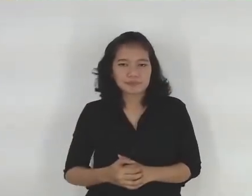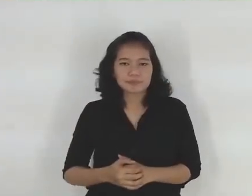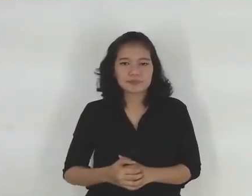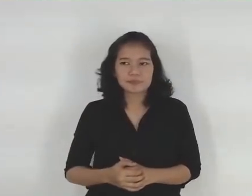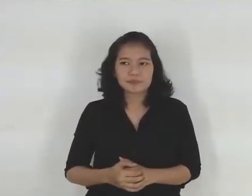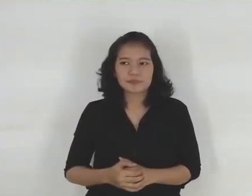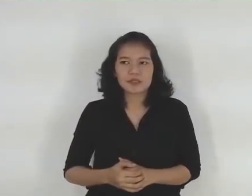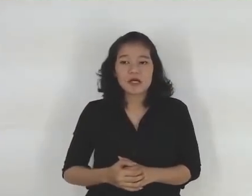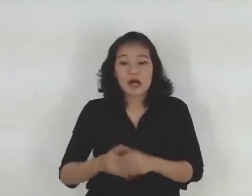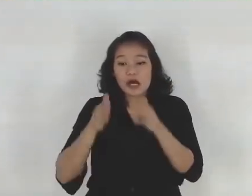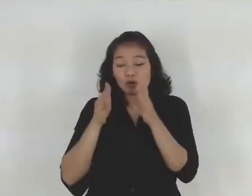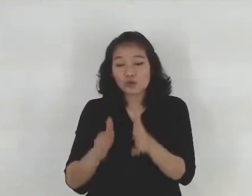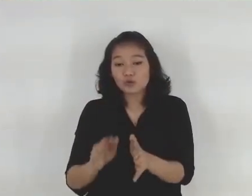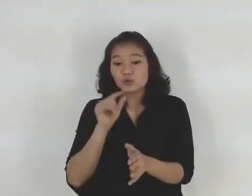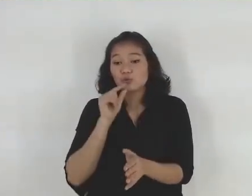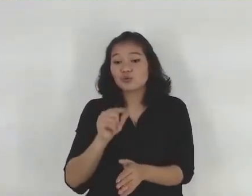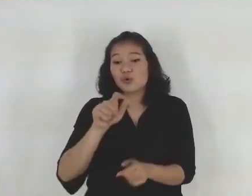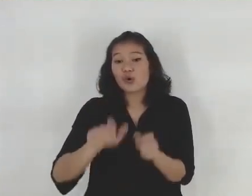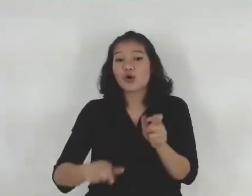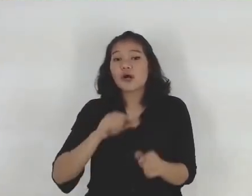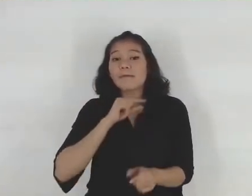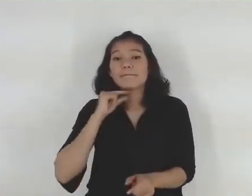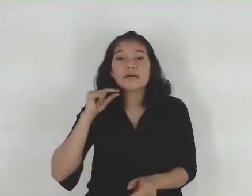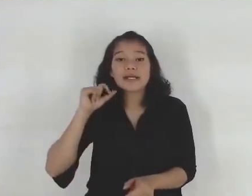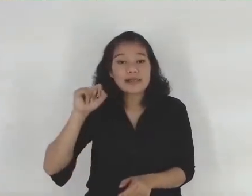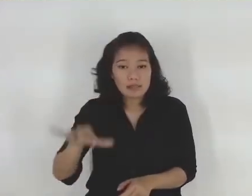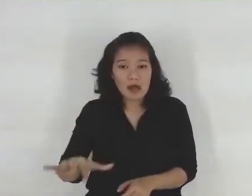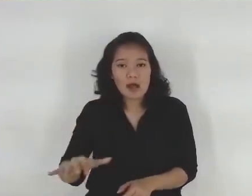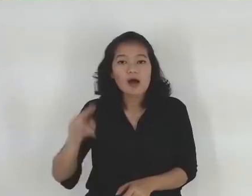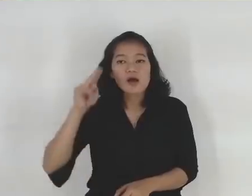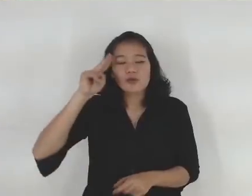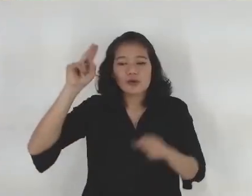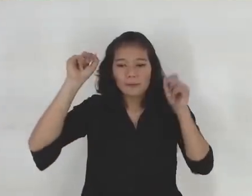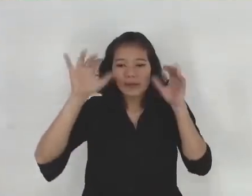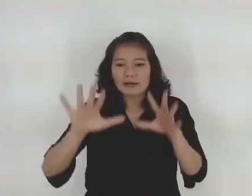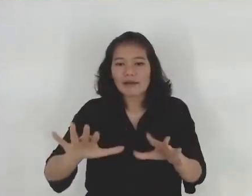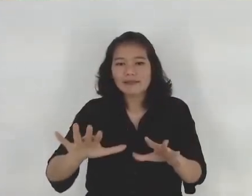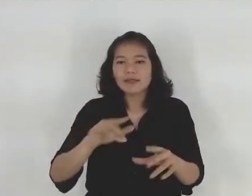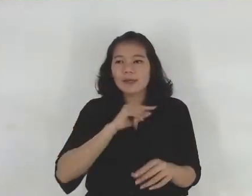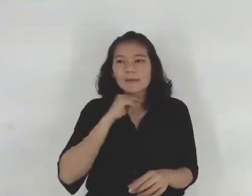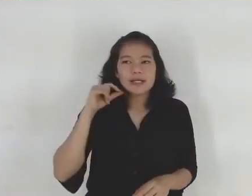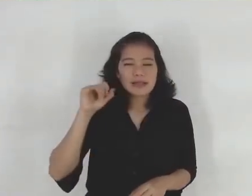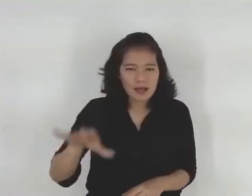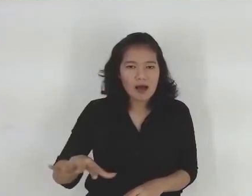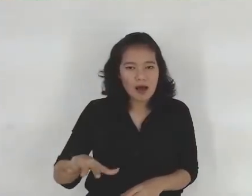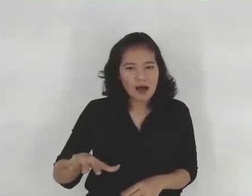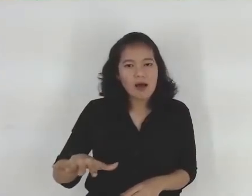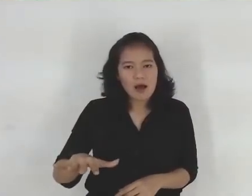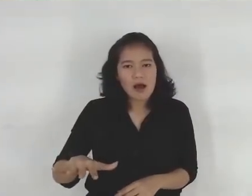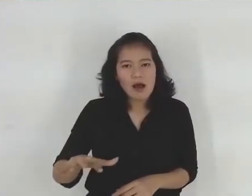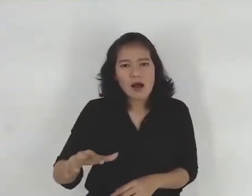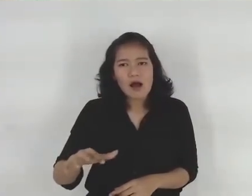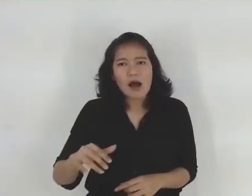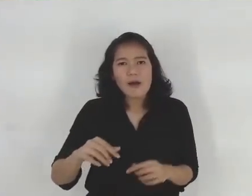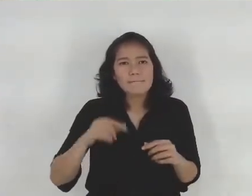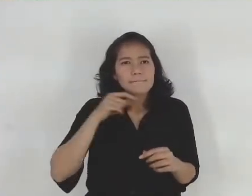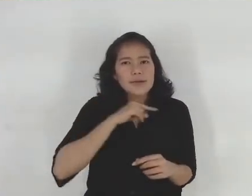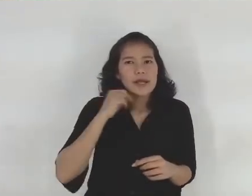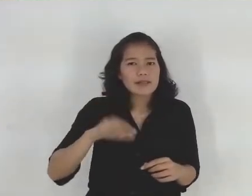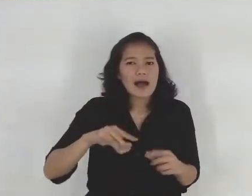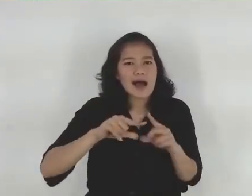tertera khusus bagi para pendeta engkau berkati pendeta arti Sembiring yang beberapa waktu lalu